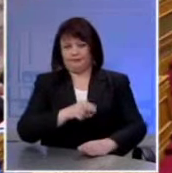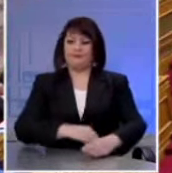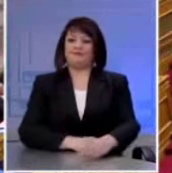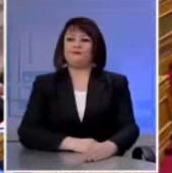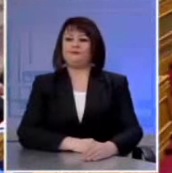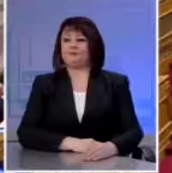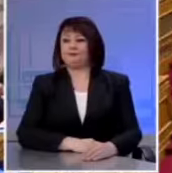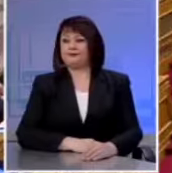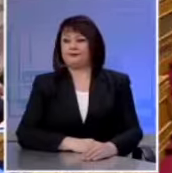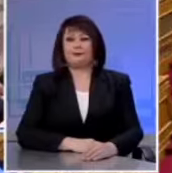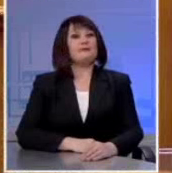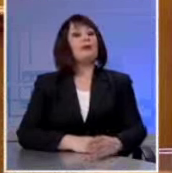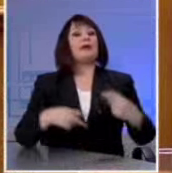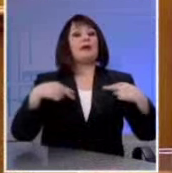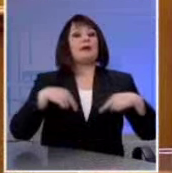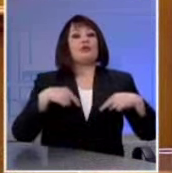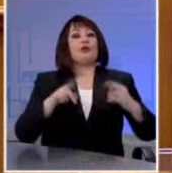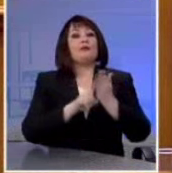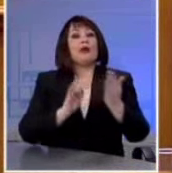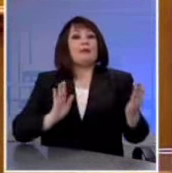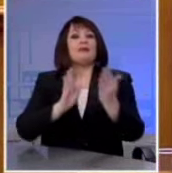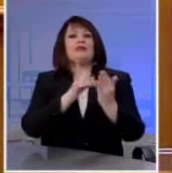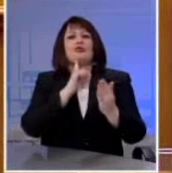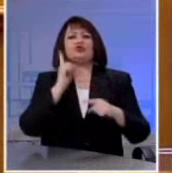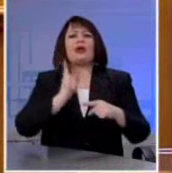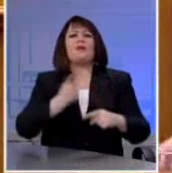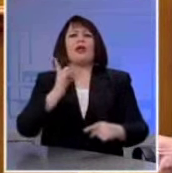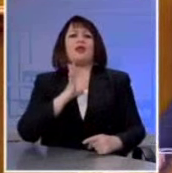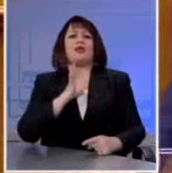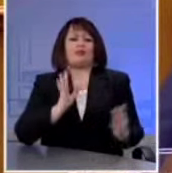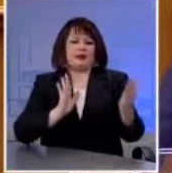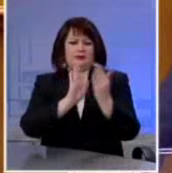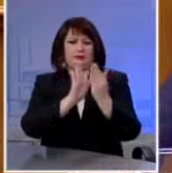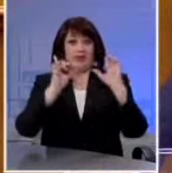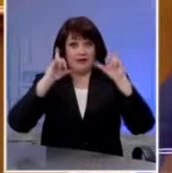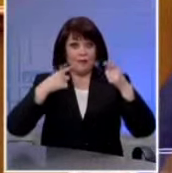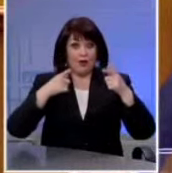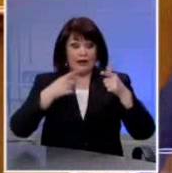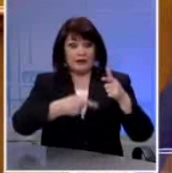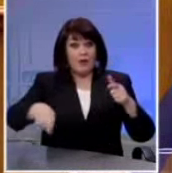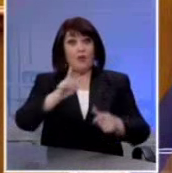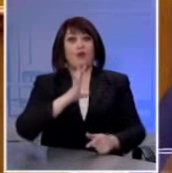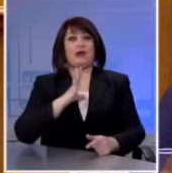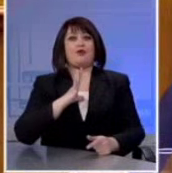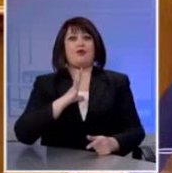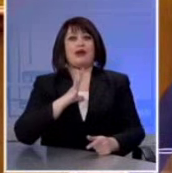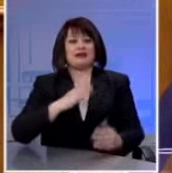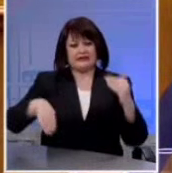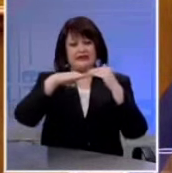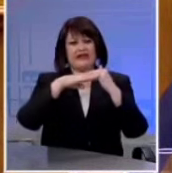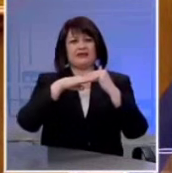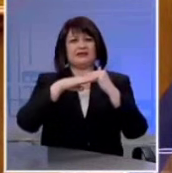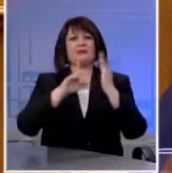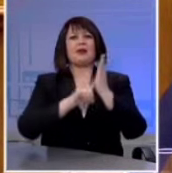Και οι υπουργοί θα πρέπει να αντιμετωπίζονται όπως κάθε πολίτης. Γιατί στη δημοκρατία κανένας πολίτης δεν μπορεί να είναι πιο ίσος από τους